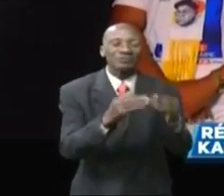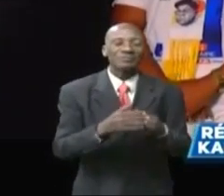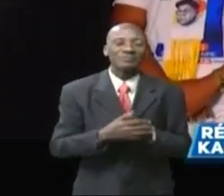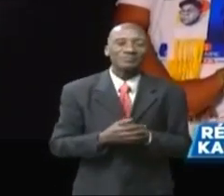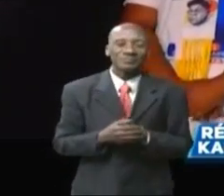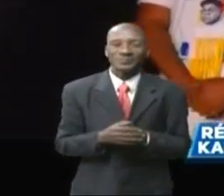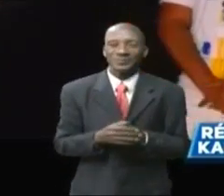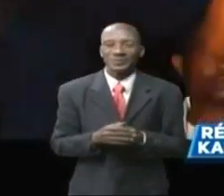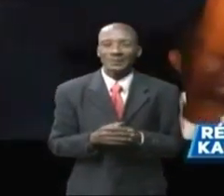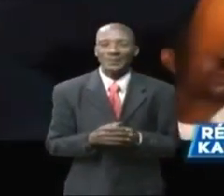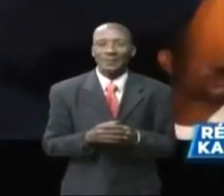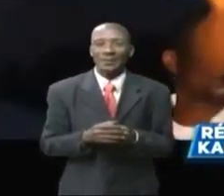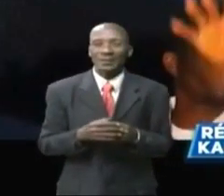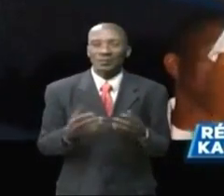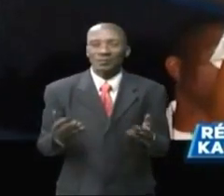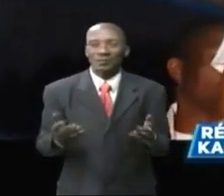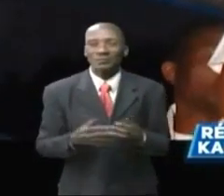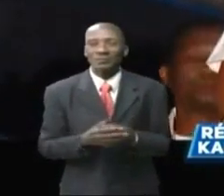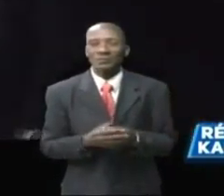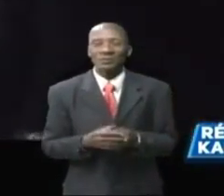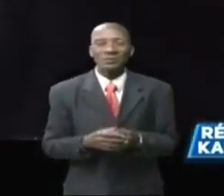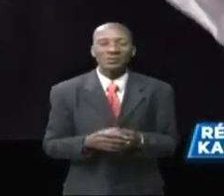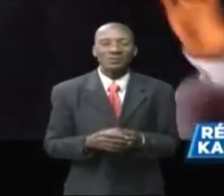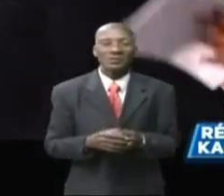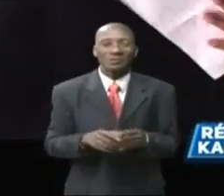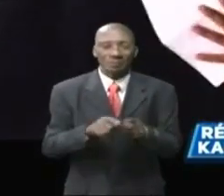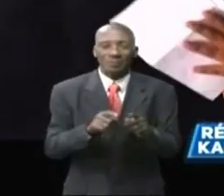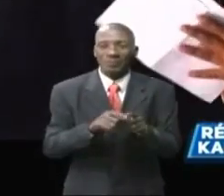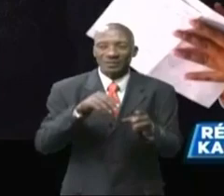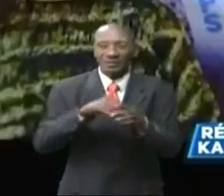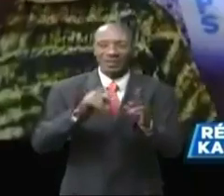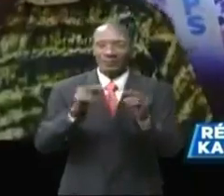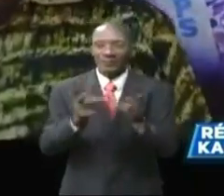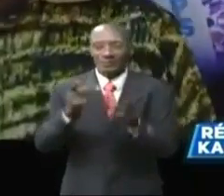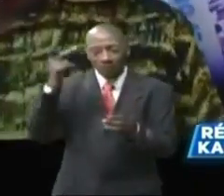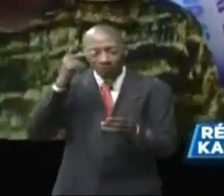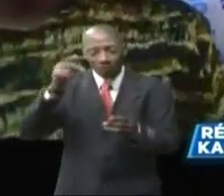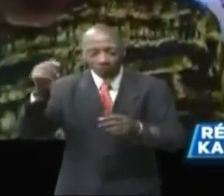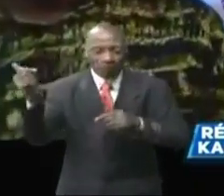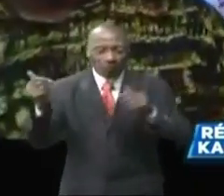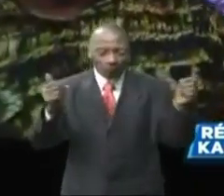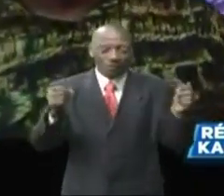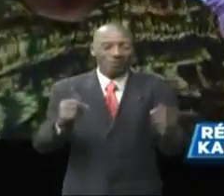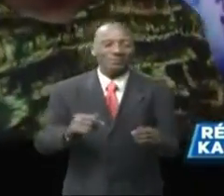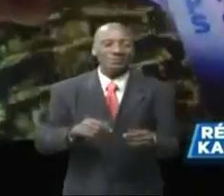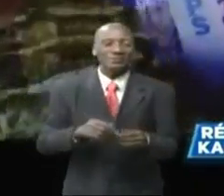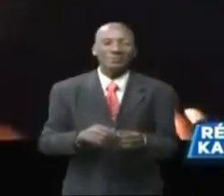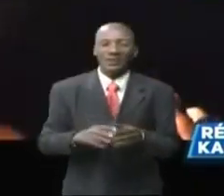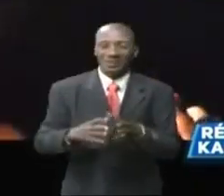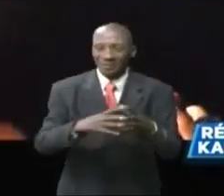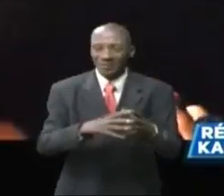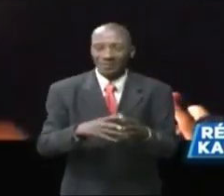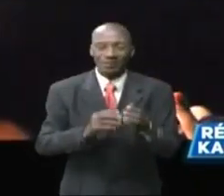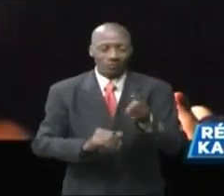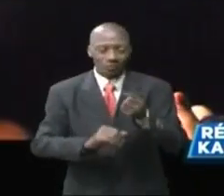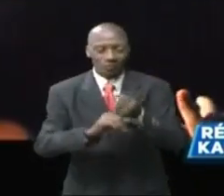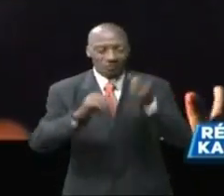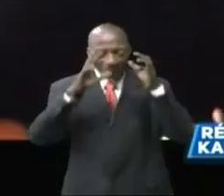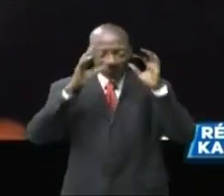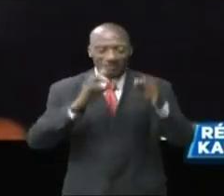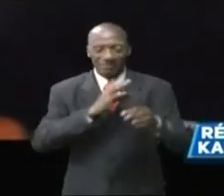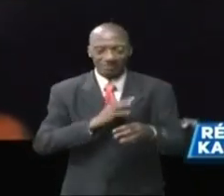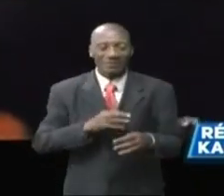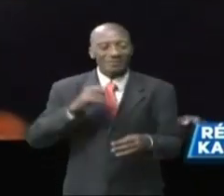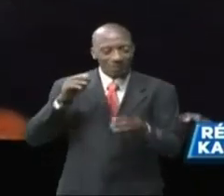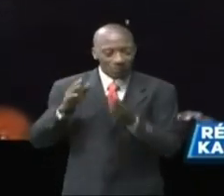de présenter des femmes candidates au public. À l'occasion, Augustin Kabouya a appelé les Congolais à ne pas